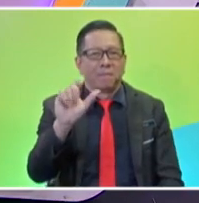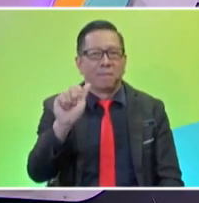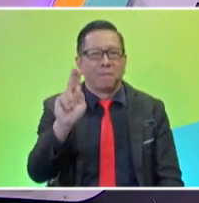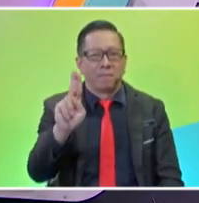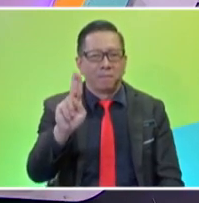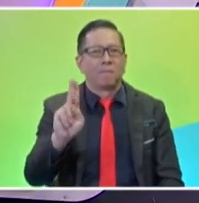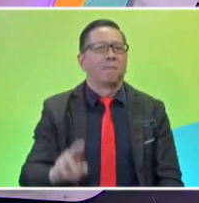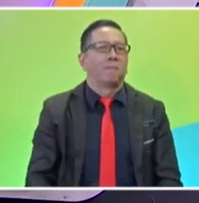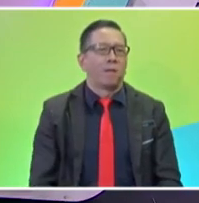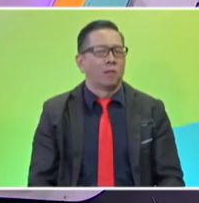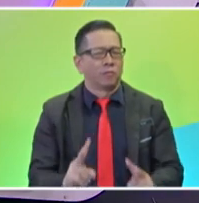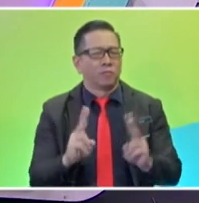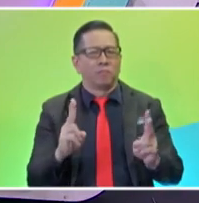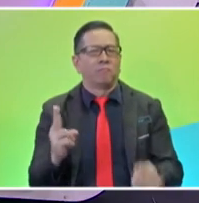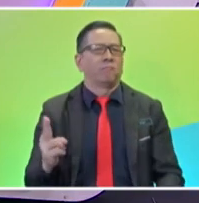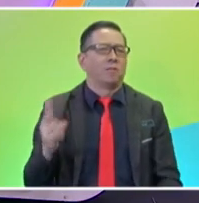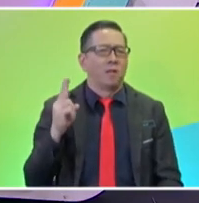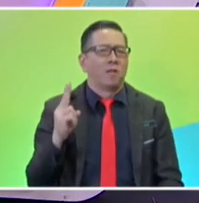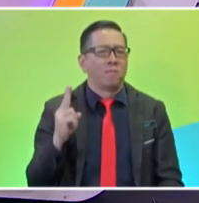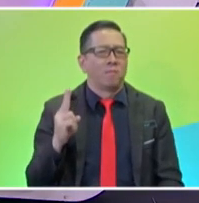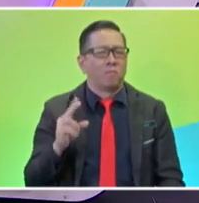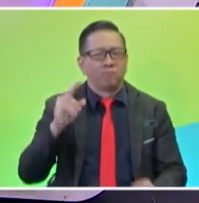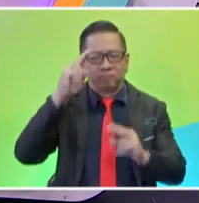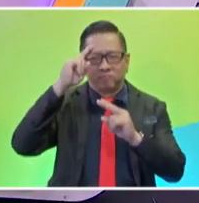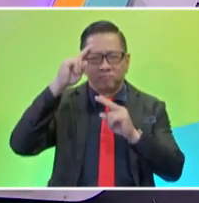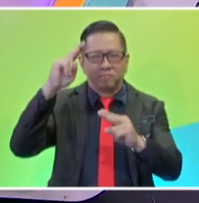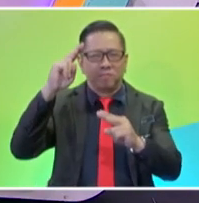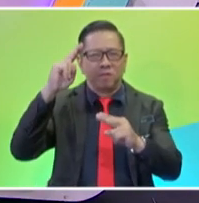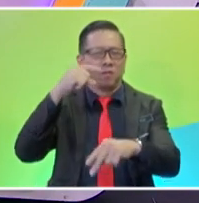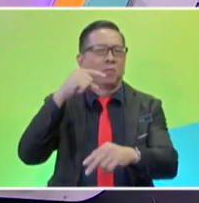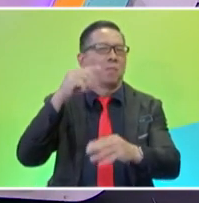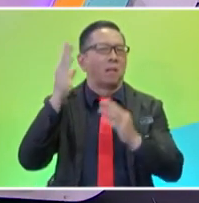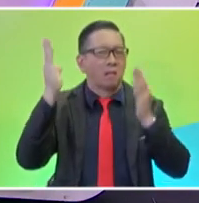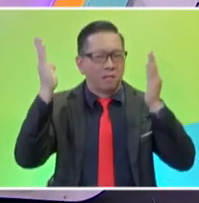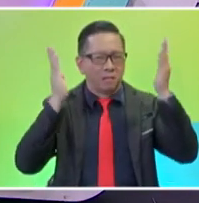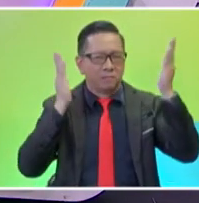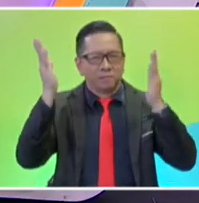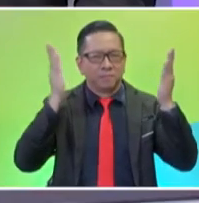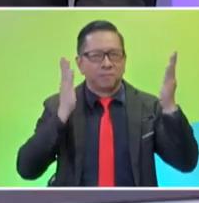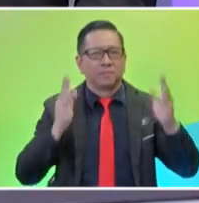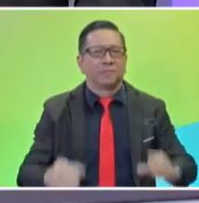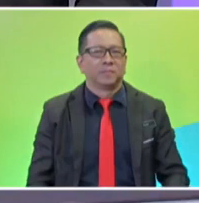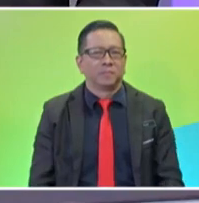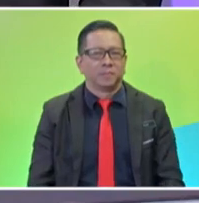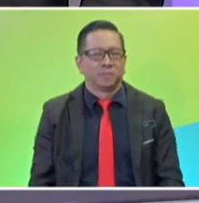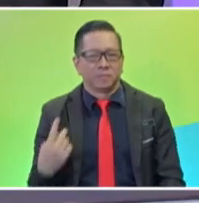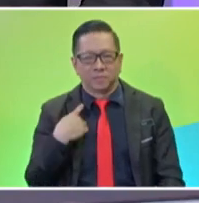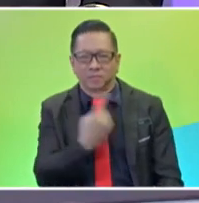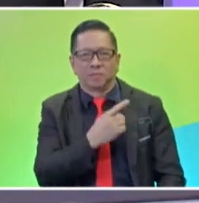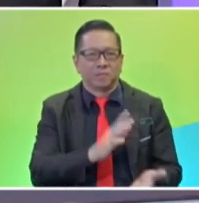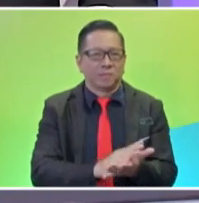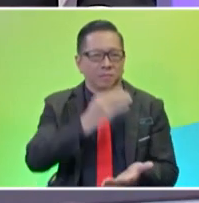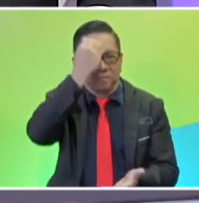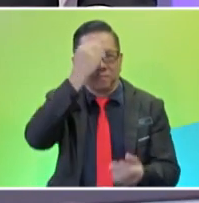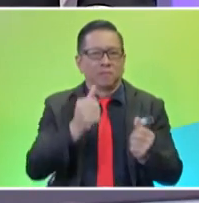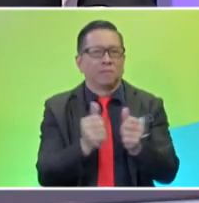Melayu yang sangat hebat dan terbilang di Malaysia ini Nah kita akan belajar bersama-sama dengan anak-anak